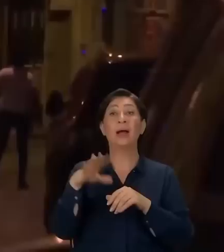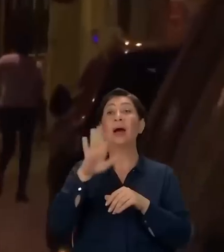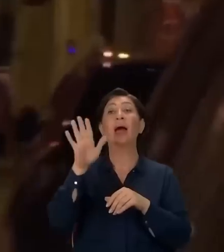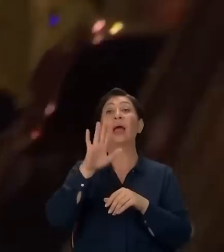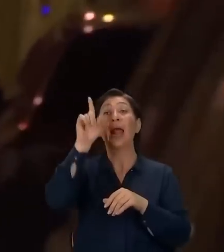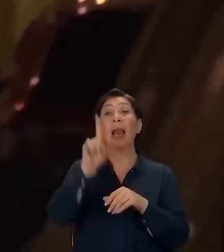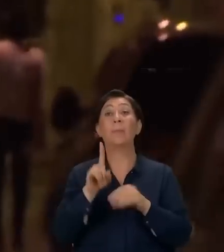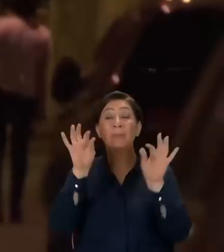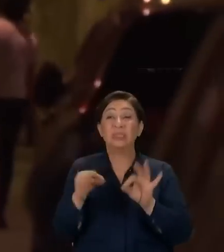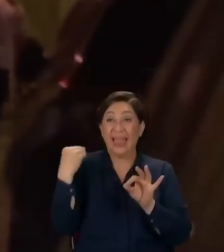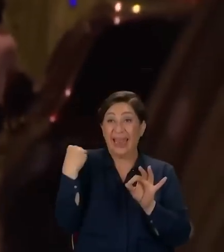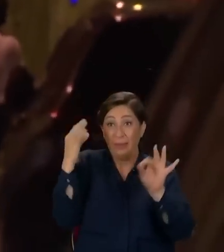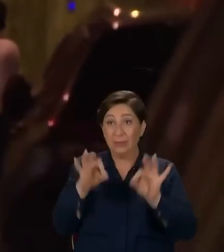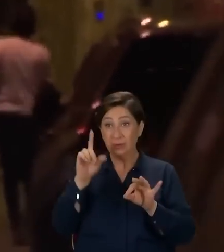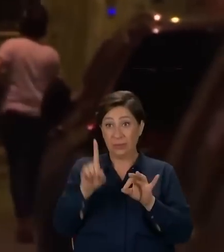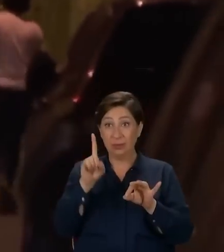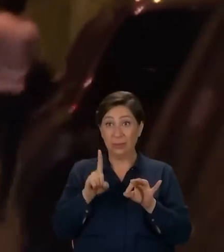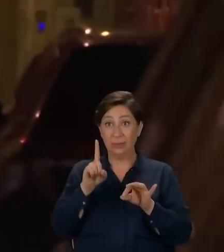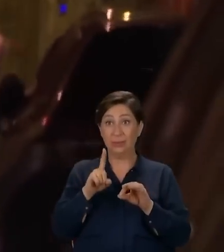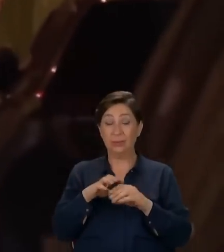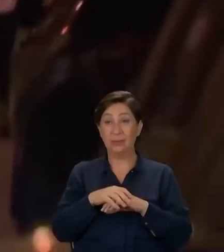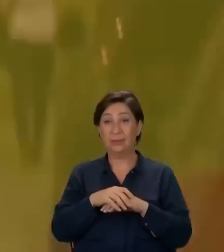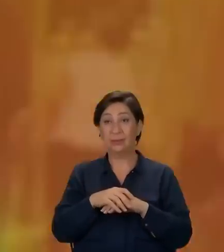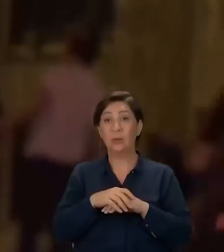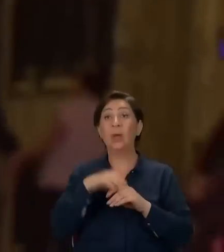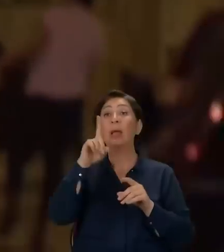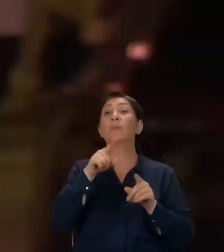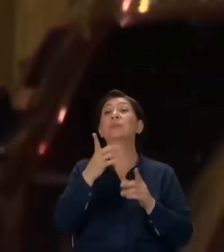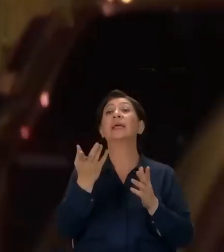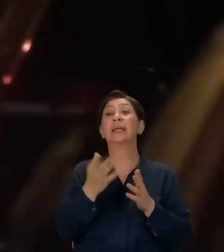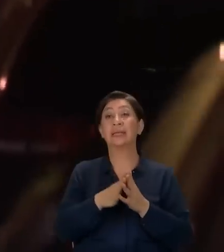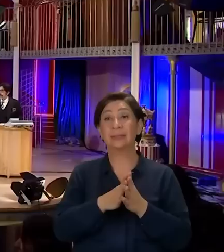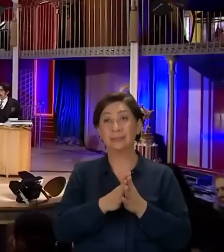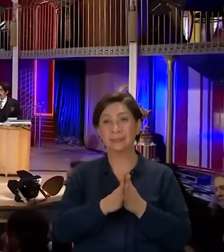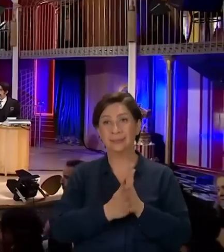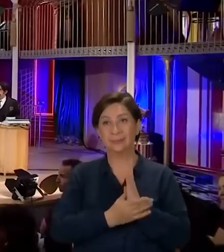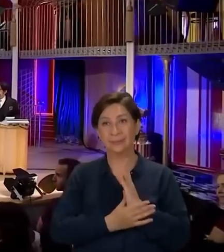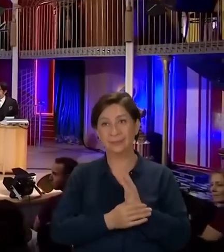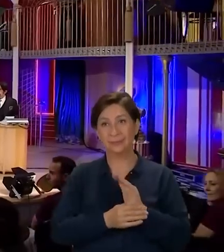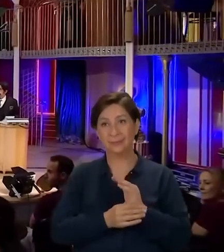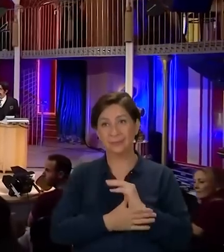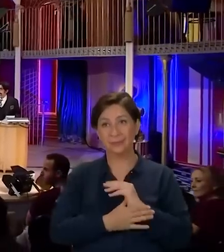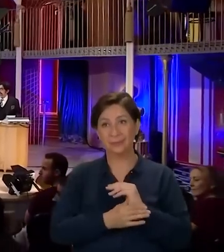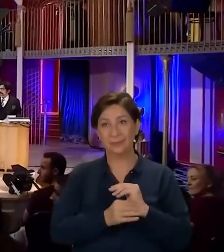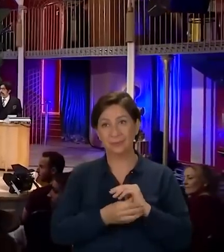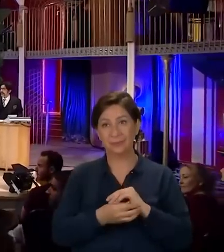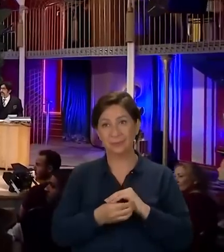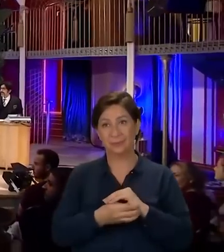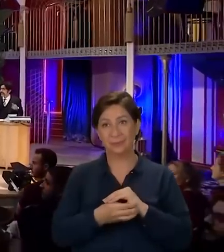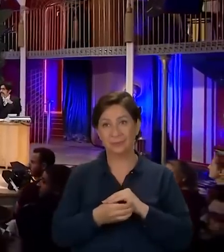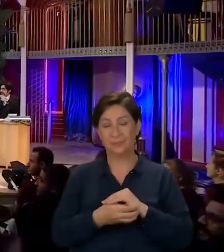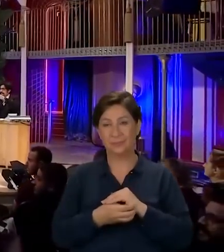şimdi bak. Sevdim varu ki en güzel huy. Şey, ha. Değil mi? Şey